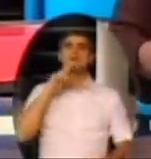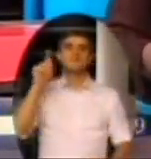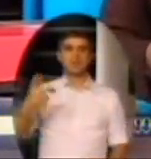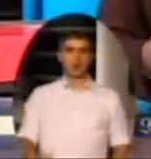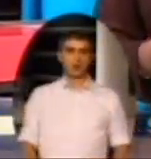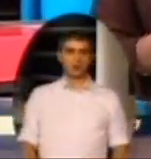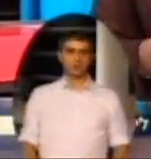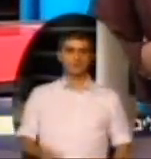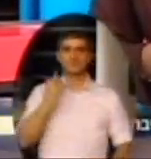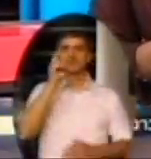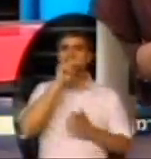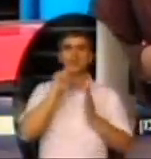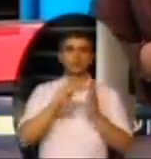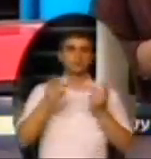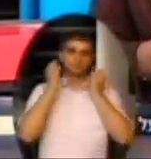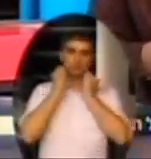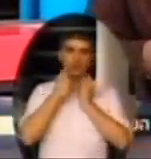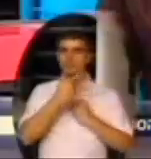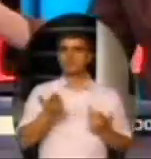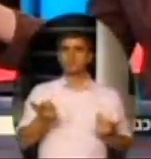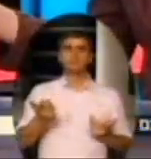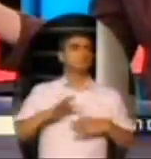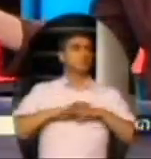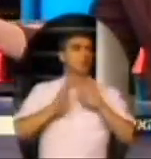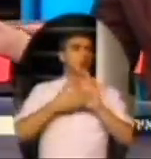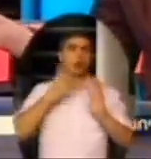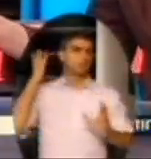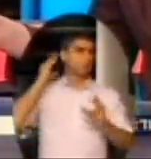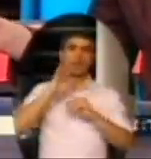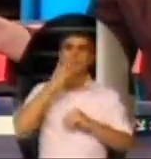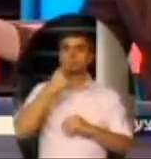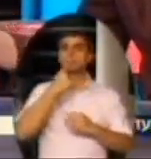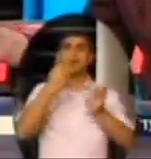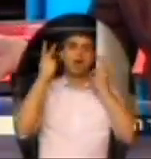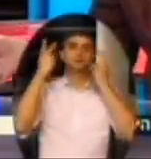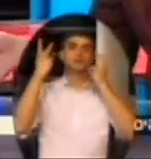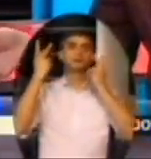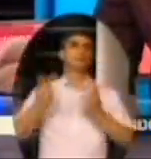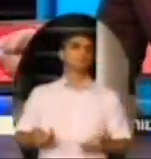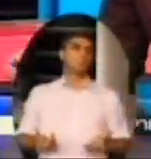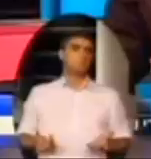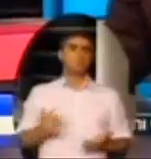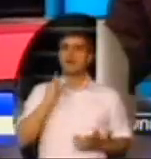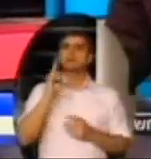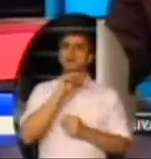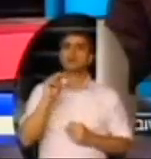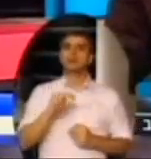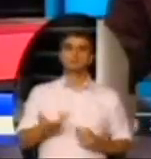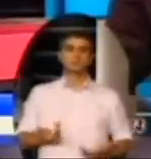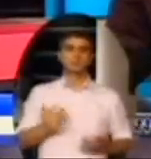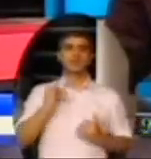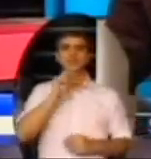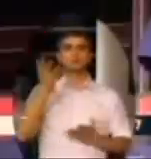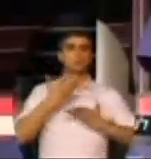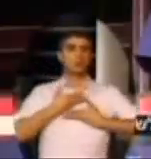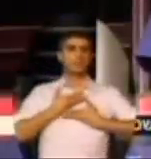לו איזה נושאים שליברמן כל הרבע שנים האלה אמר שהם חשובים והם בנפשו איזה נושאים הוא באיזה